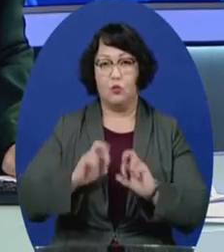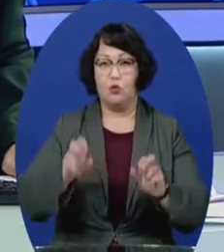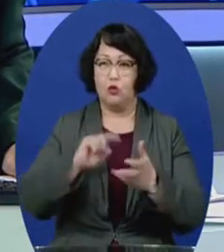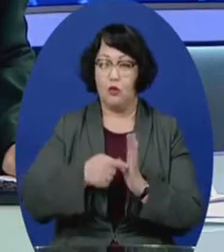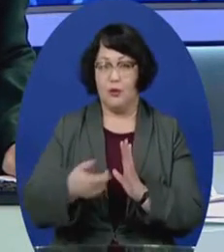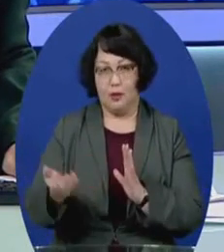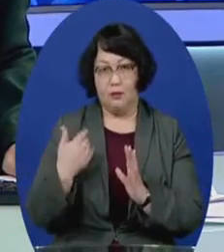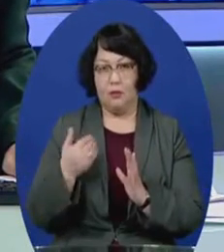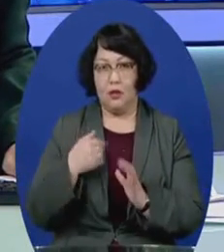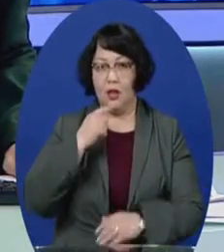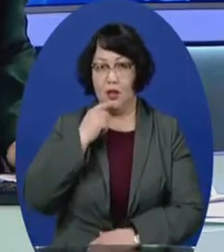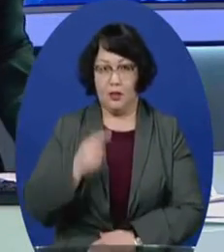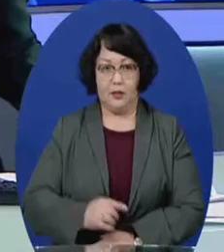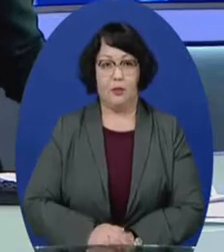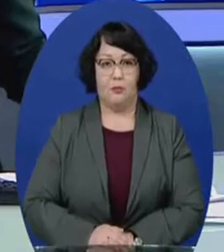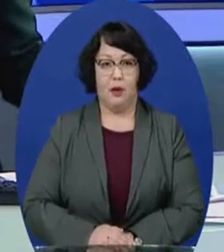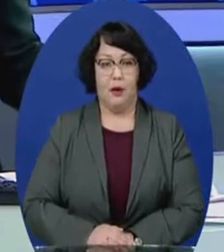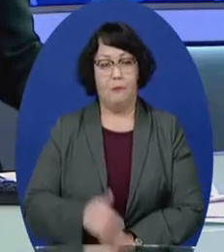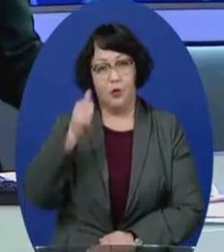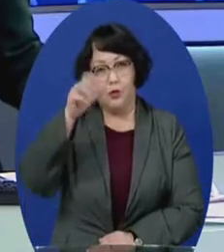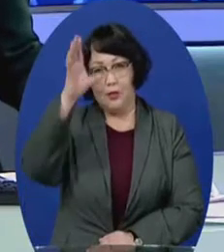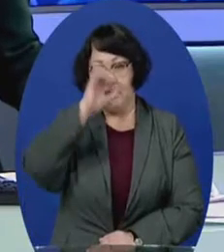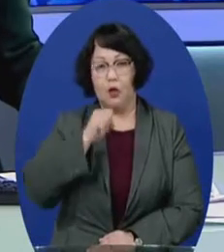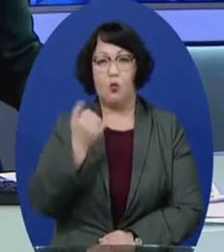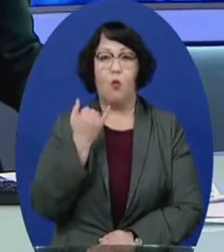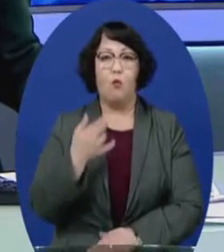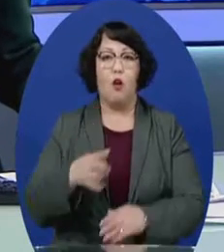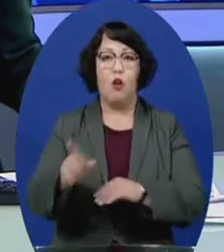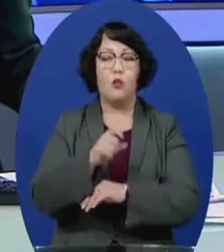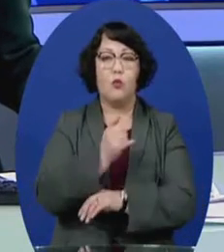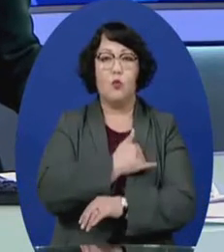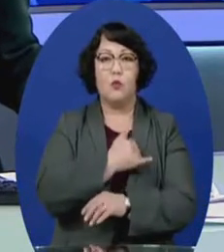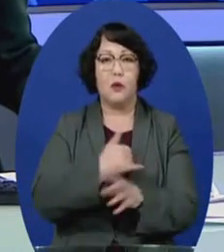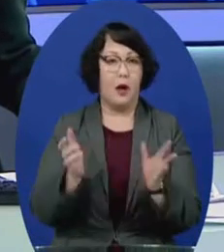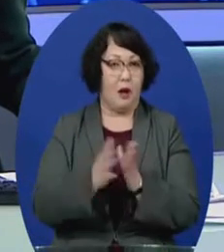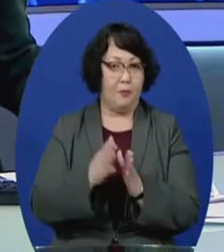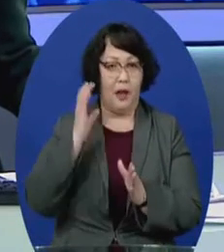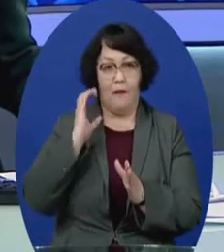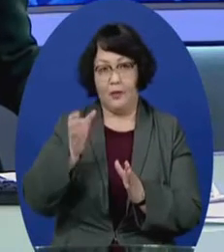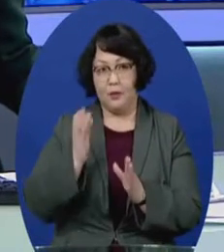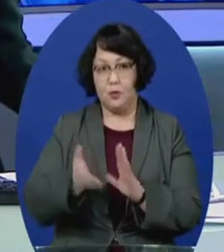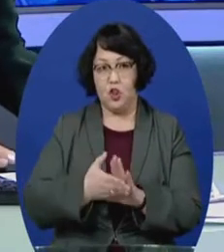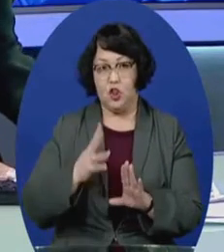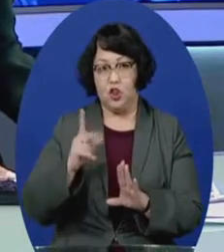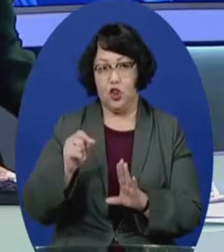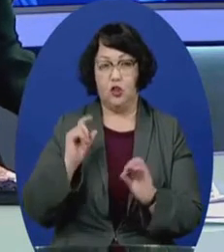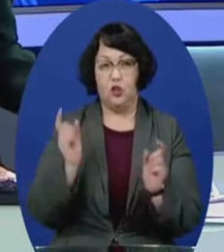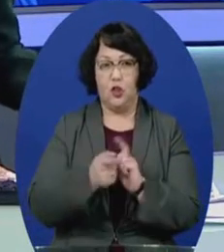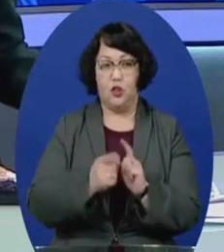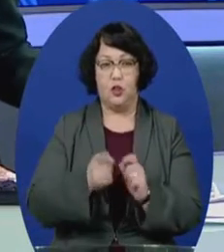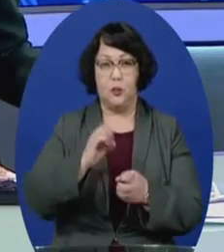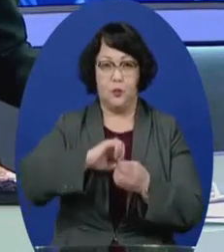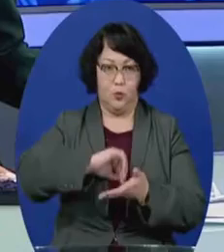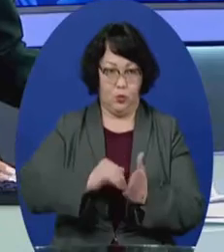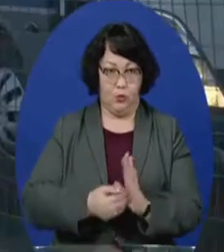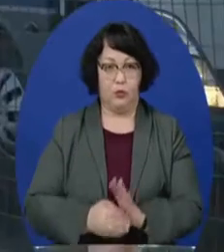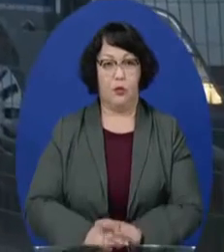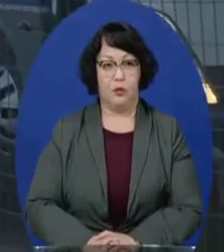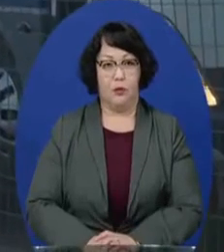тооцоогоо танилцуулахыг чиглэл болгоо гэсэн байна. Ерөнхий сайд Улаанбаатар хотын удирдлагуудтай хамтран нийтийн тээврийн шинжилтийг цогцоор нь хийх төлөвлөгөөтэй